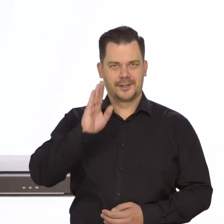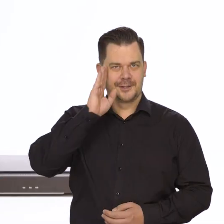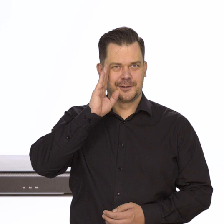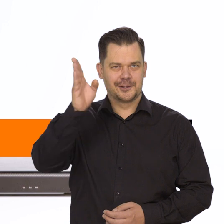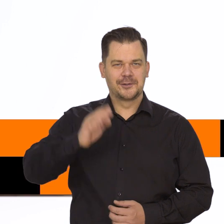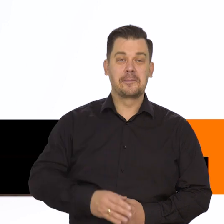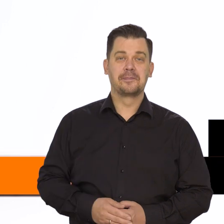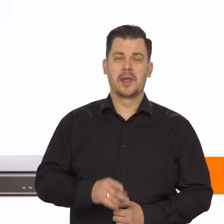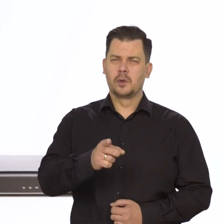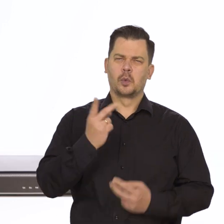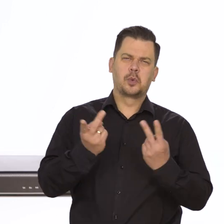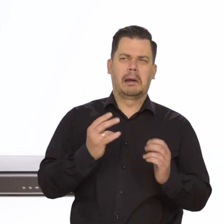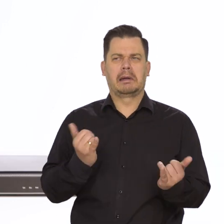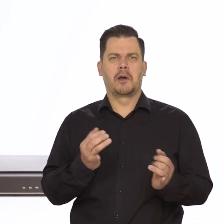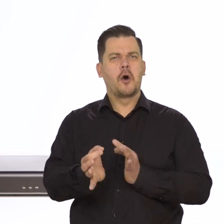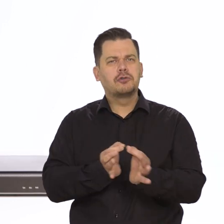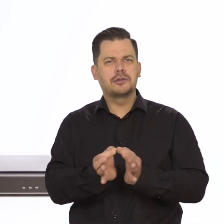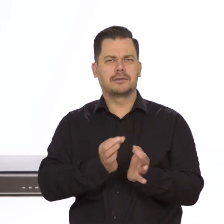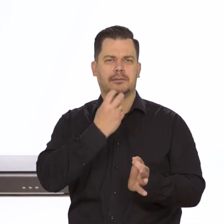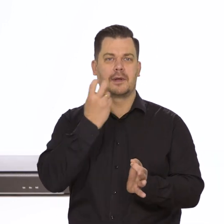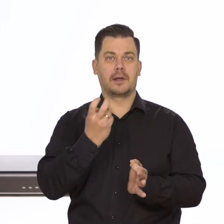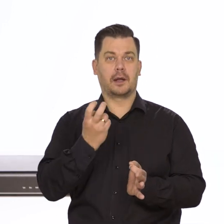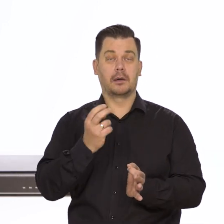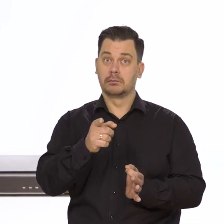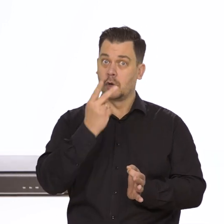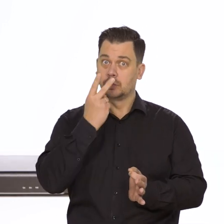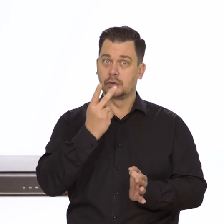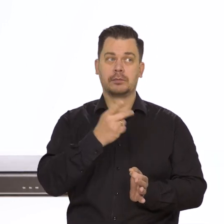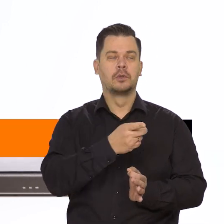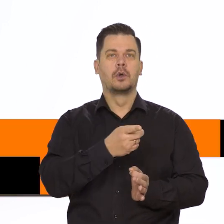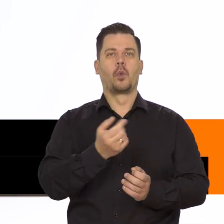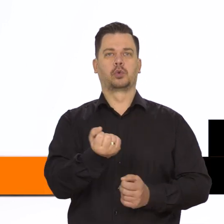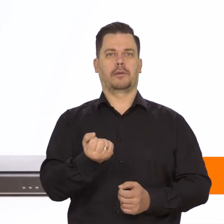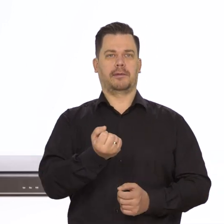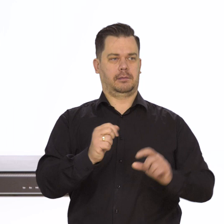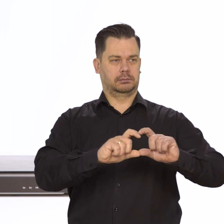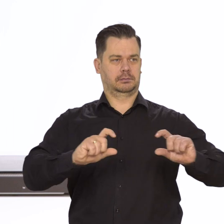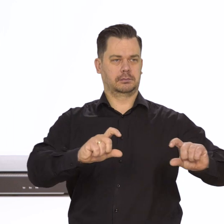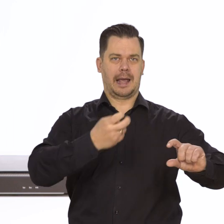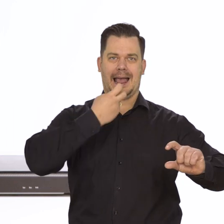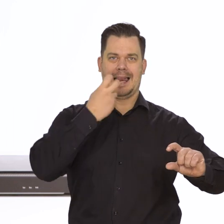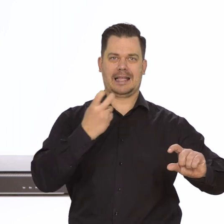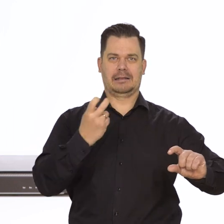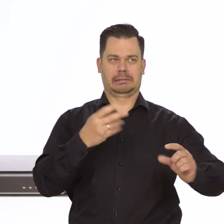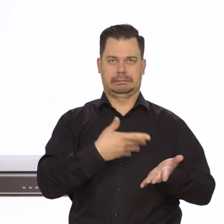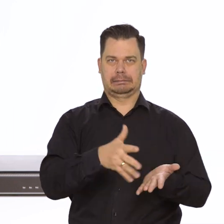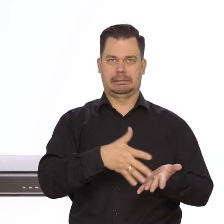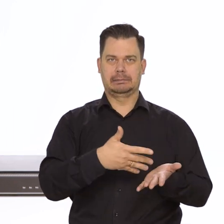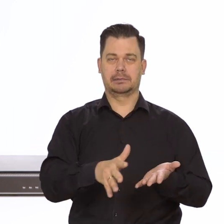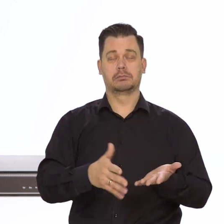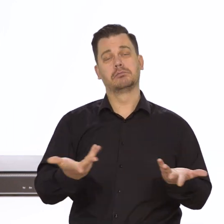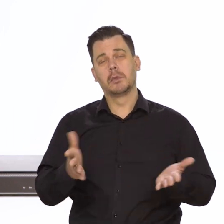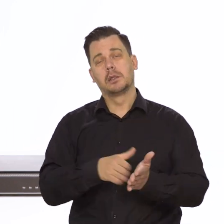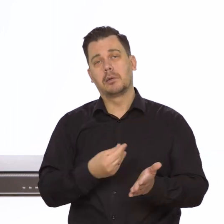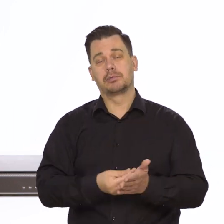Cześć. Jeśli szukasz oszczędności energii w domu, zwróć uwagę na zużycie prądu w urządzeniach elektrycznych. Jednym z takich